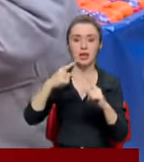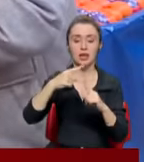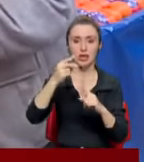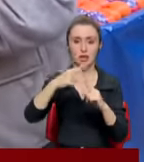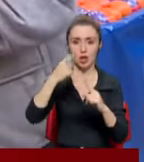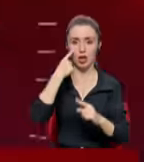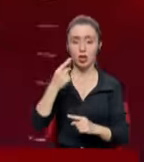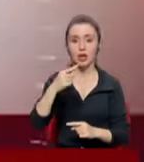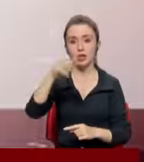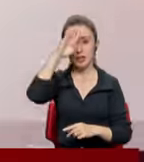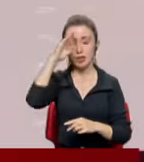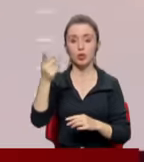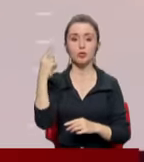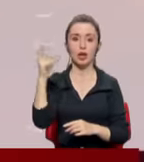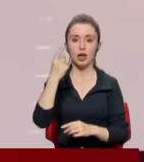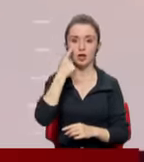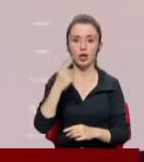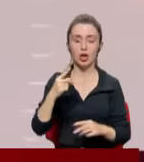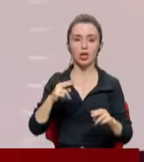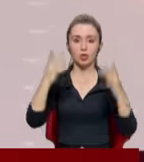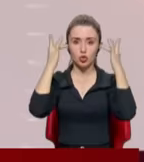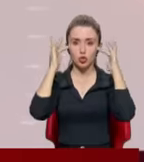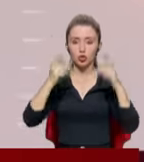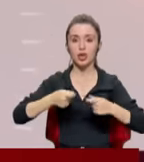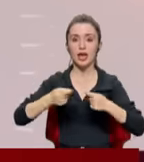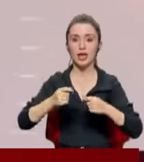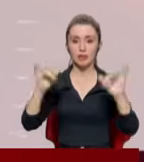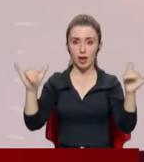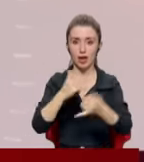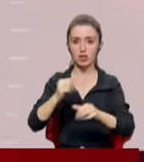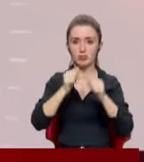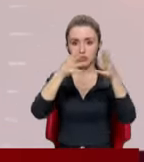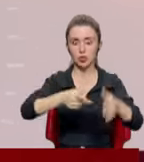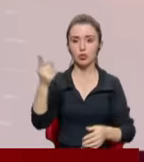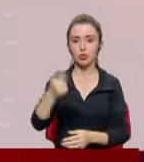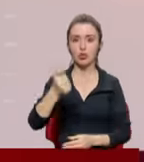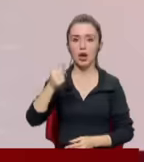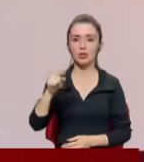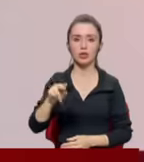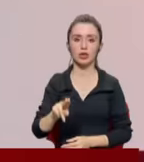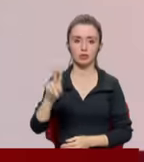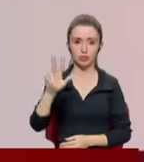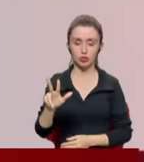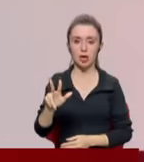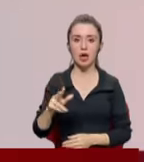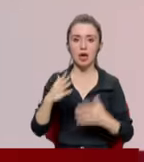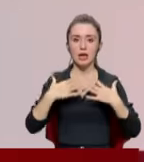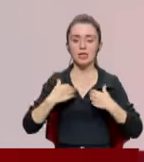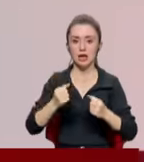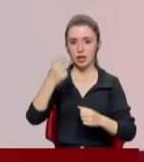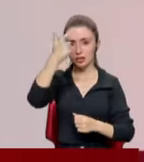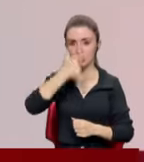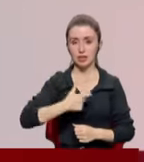İstanbul'da Şubat'ta Bir önceki aya göre Kültür Eğitim ve eğlence harcamalarında % 6,73 sağlık ve kişisel bakım